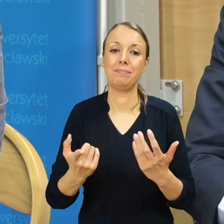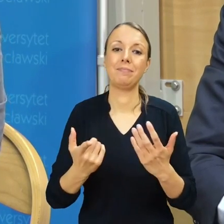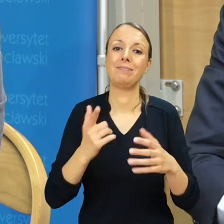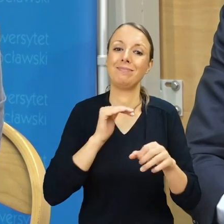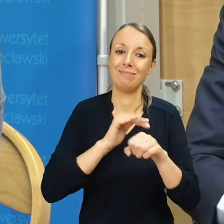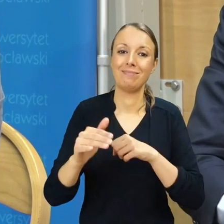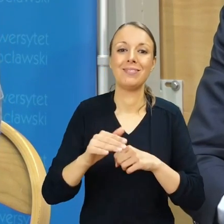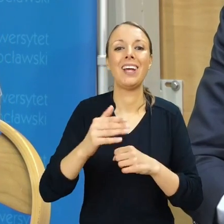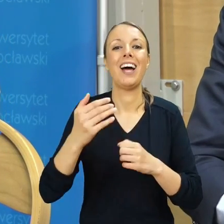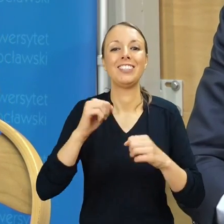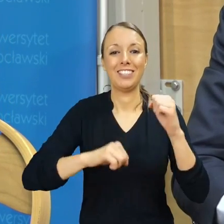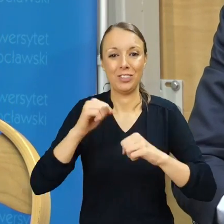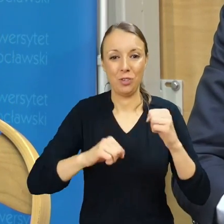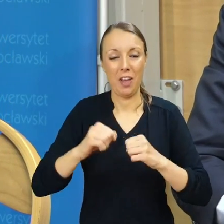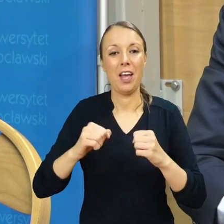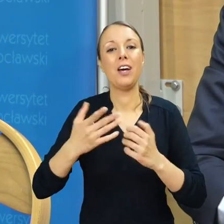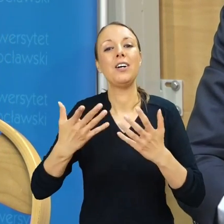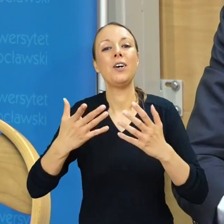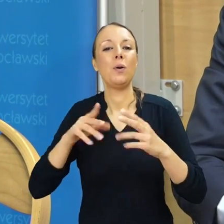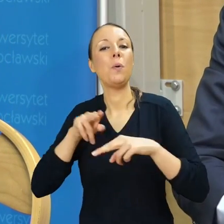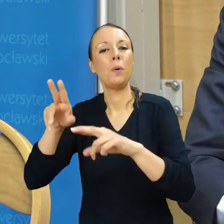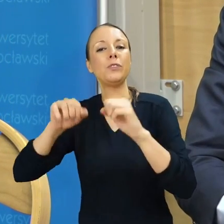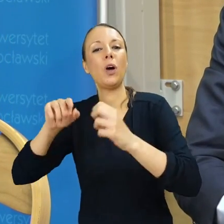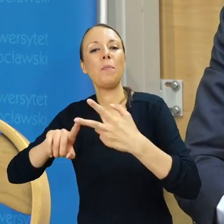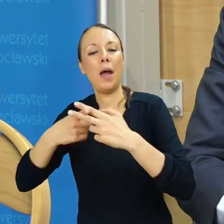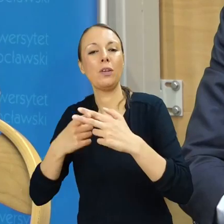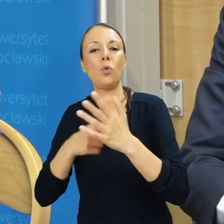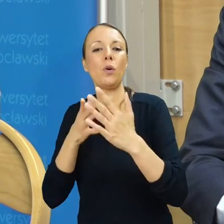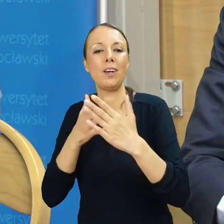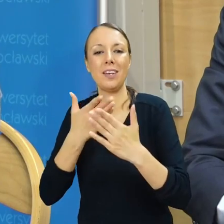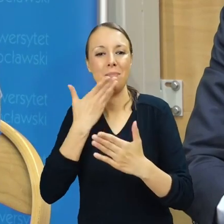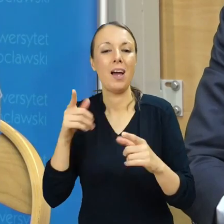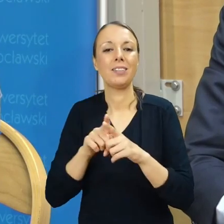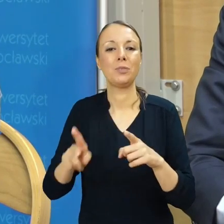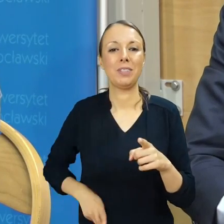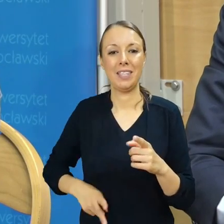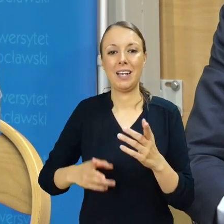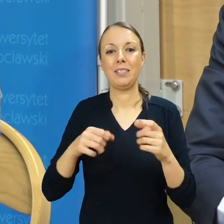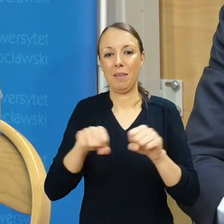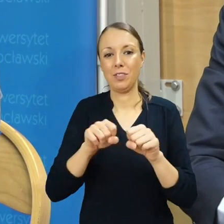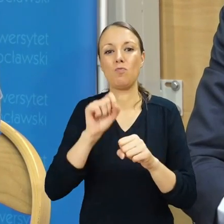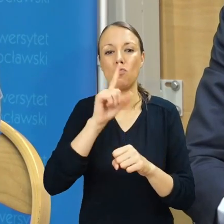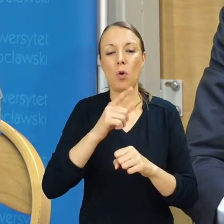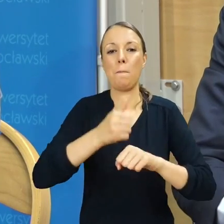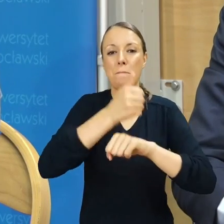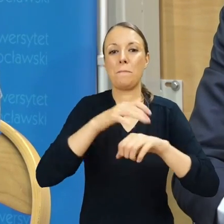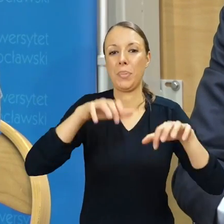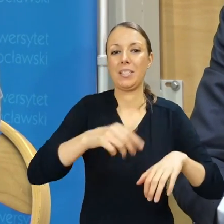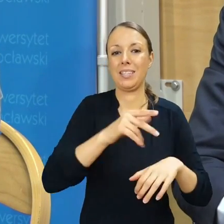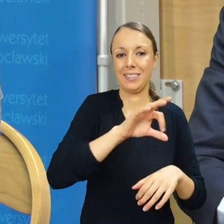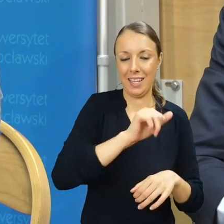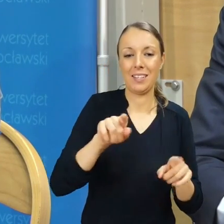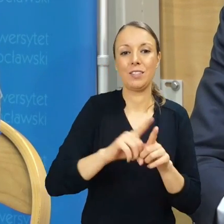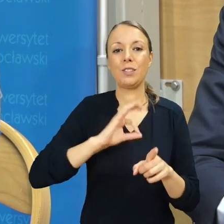podlegają tym ocenom i nadzorowi ministra sprawiedliwości. Mamy prezesa NSA, mamy swoją ustawę ustrojową